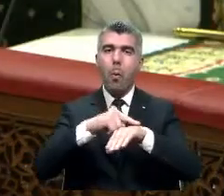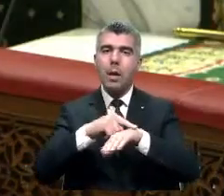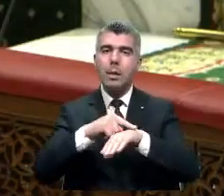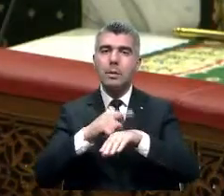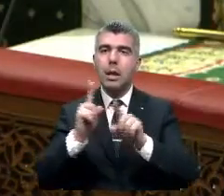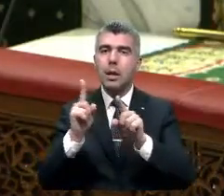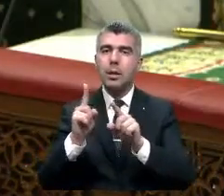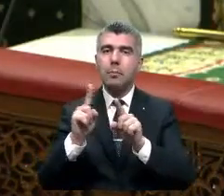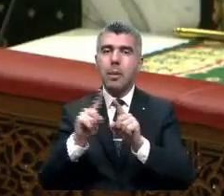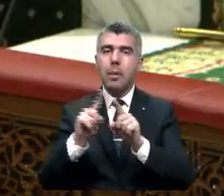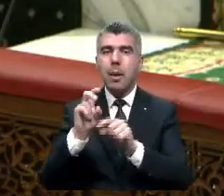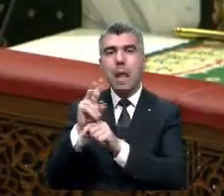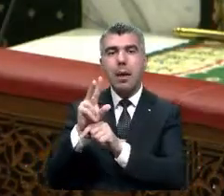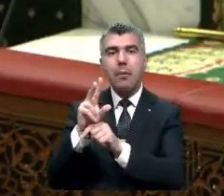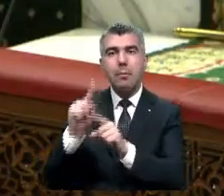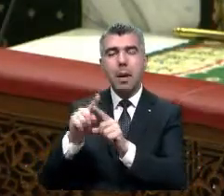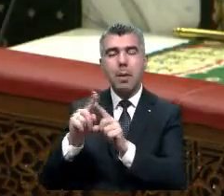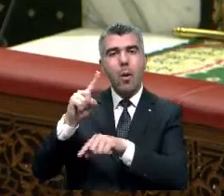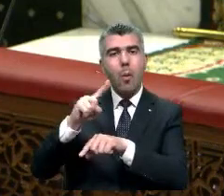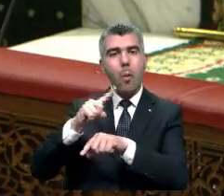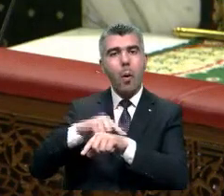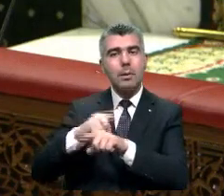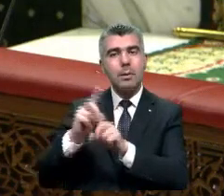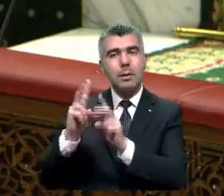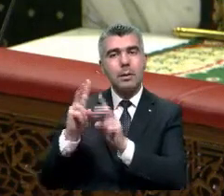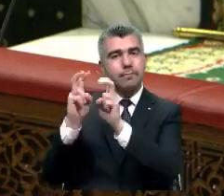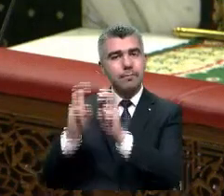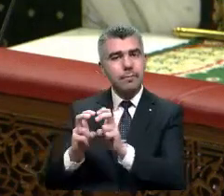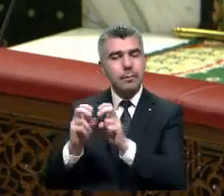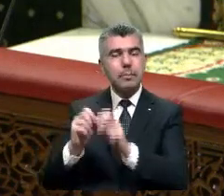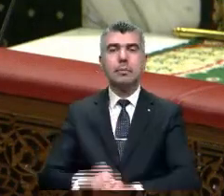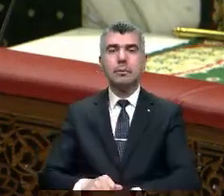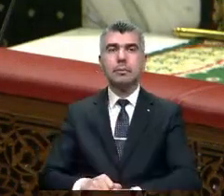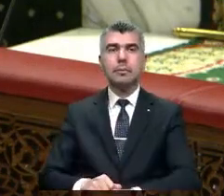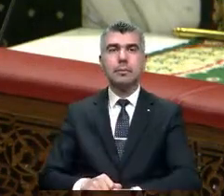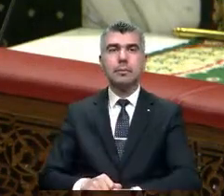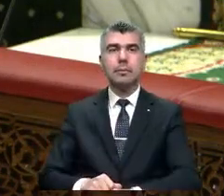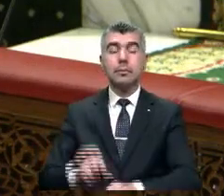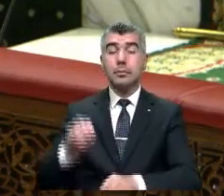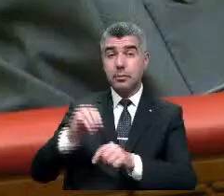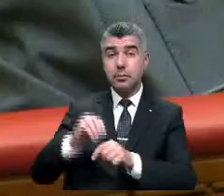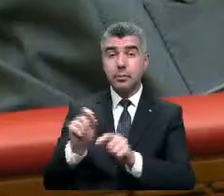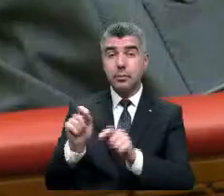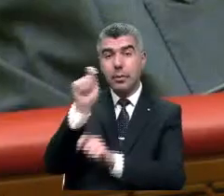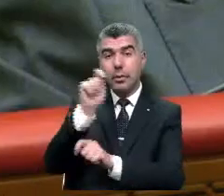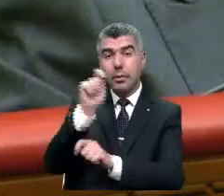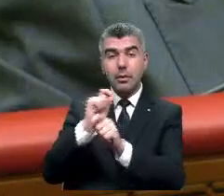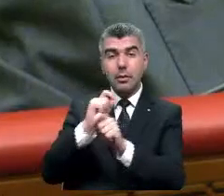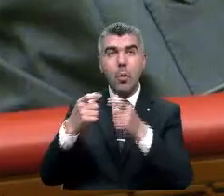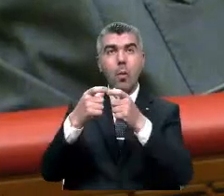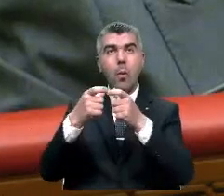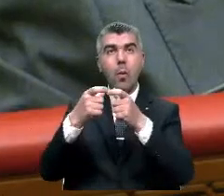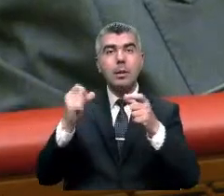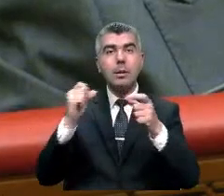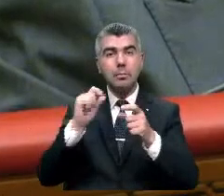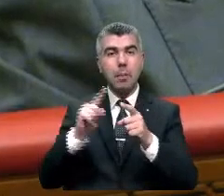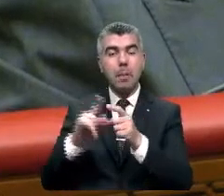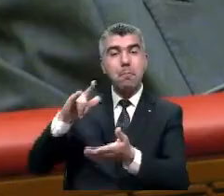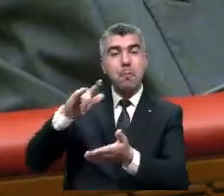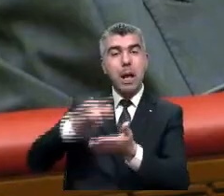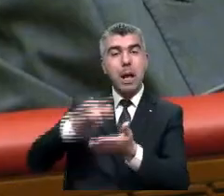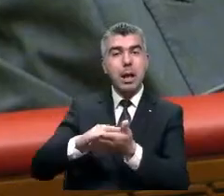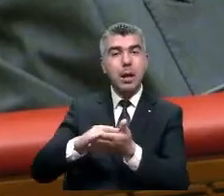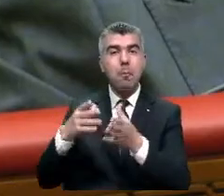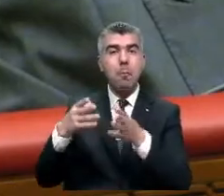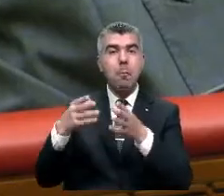تيقضيها المسافرين الوصول بهدف التقليل. جدير بالذكر ايضا انه سيتم انجاز دراسه لتوسيع مطار مراكش المناره